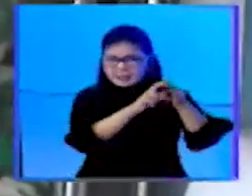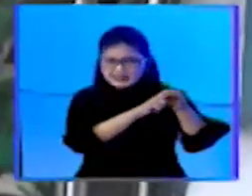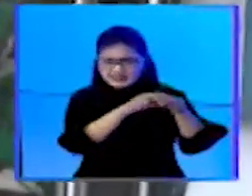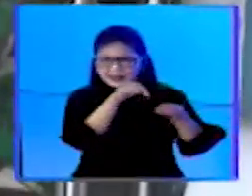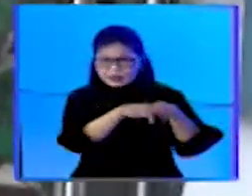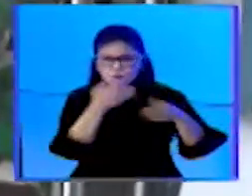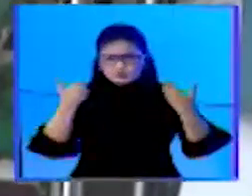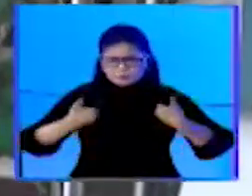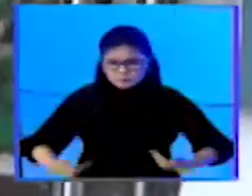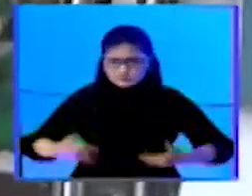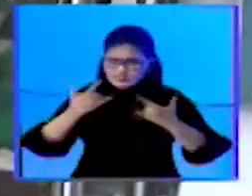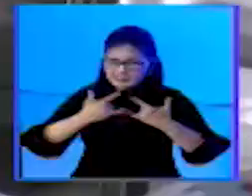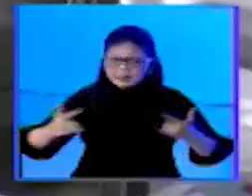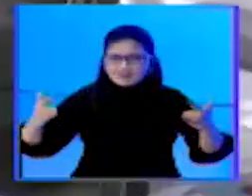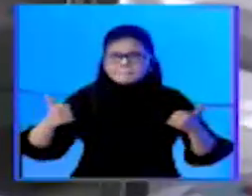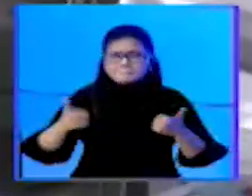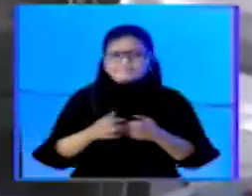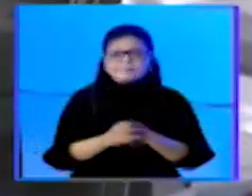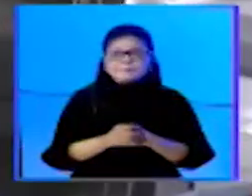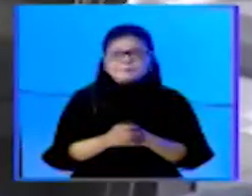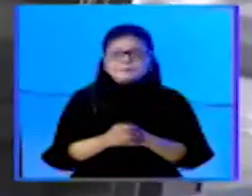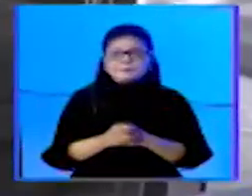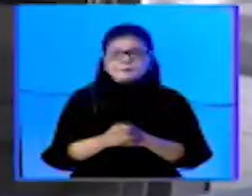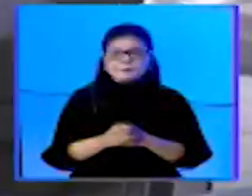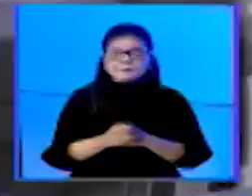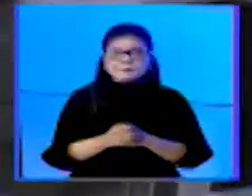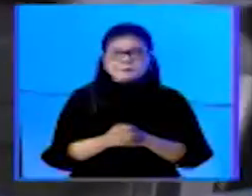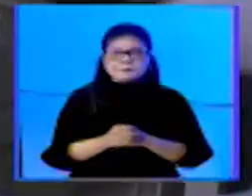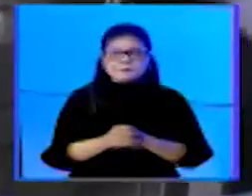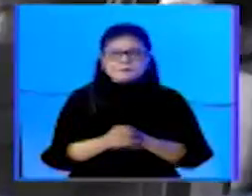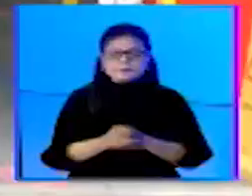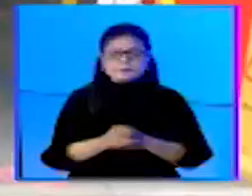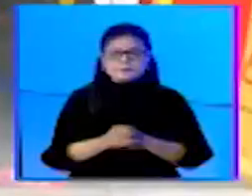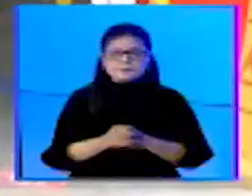menerapkan protokol kesehatan. Dari Bekasi, Jawa Barat, Rahmat Hidayat, iNews melaporkan.